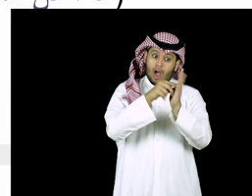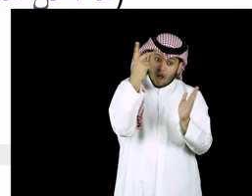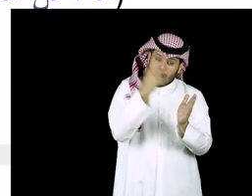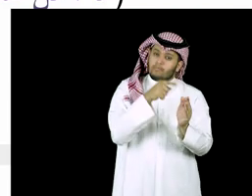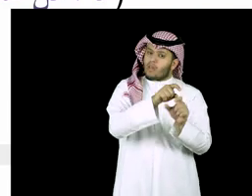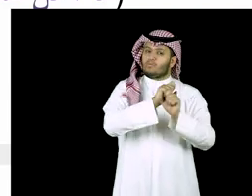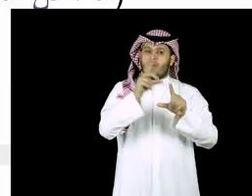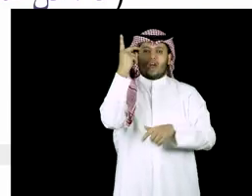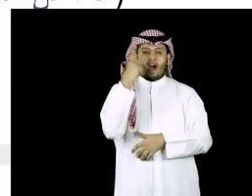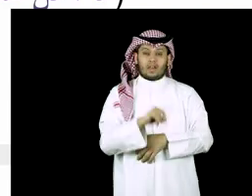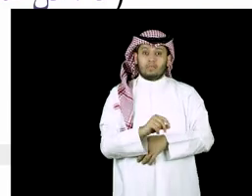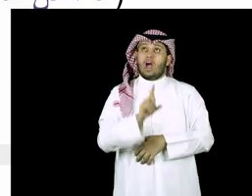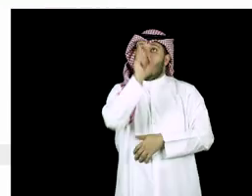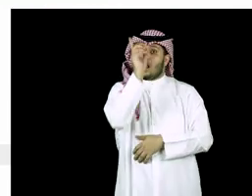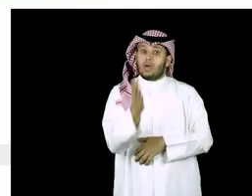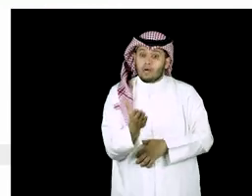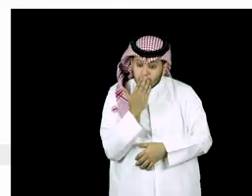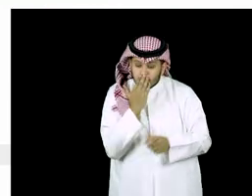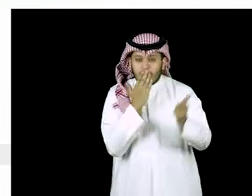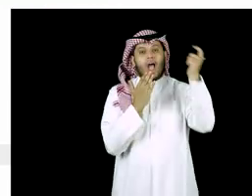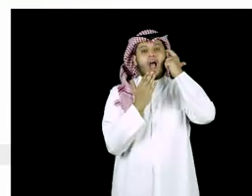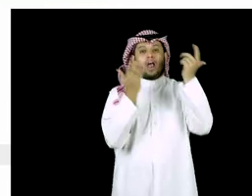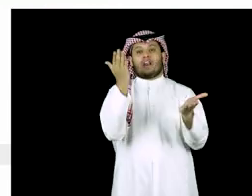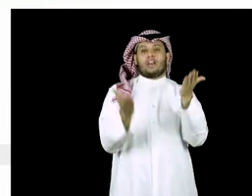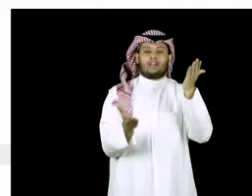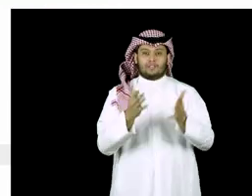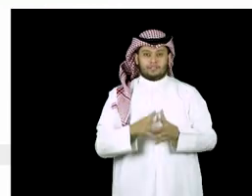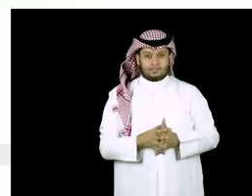حرام، وما سكت عنه فهو عفو.